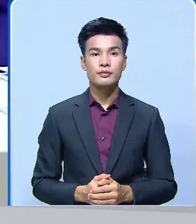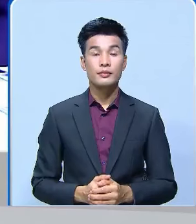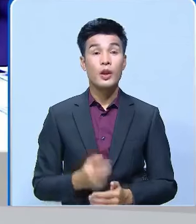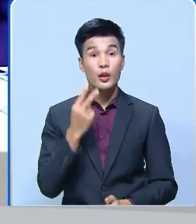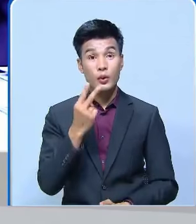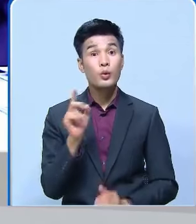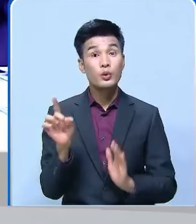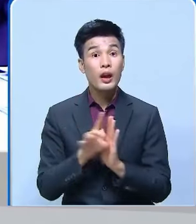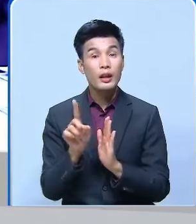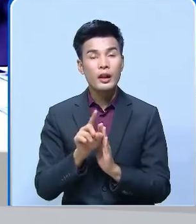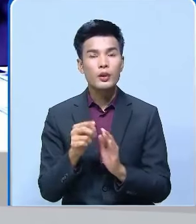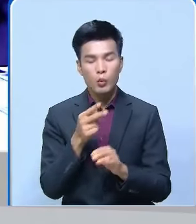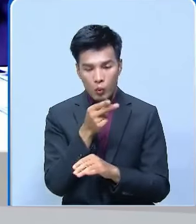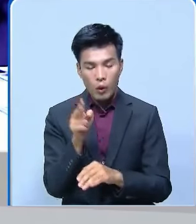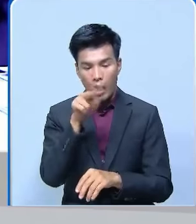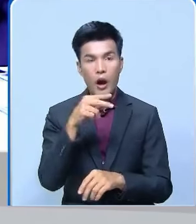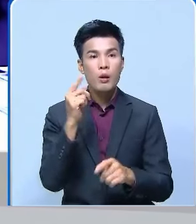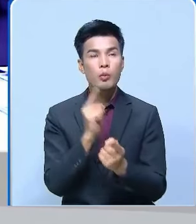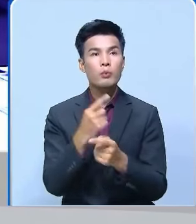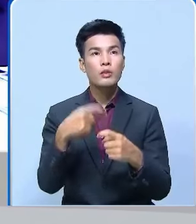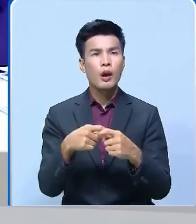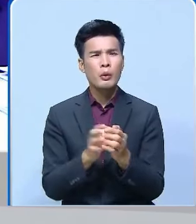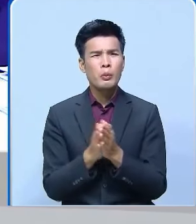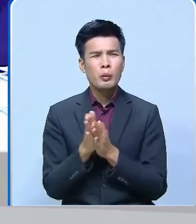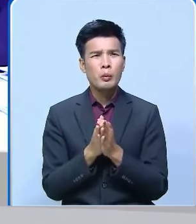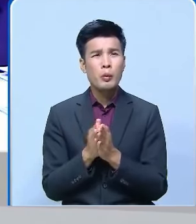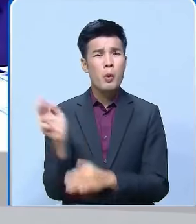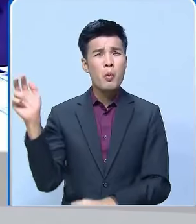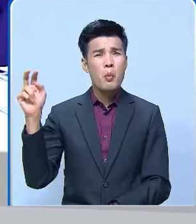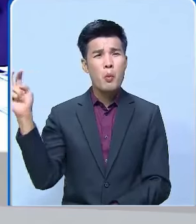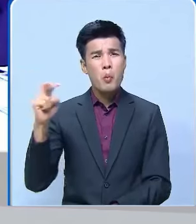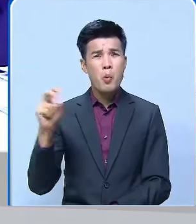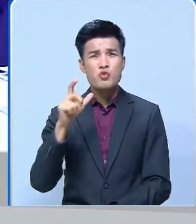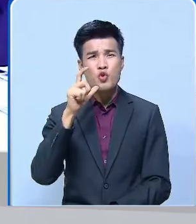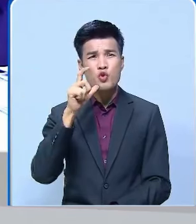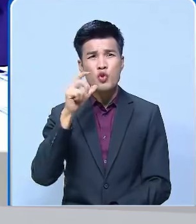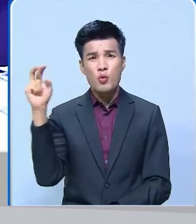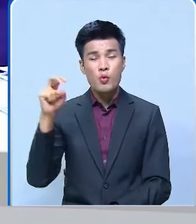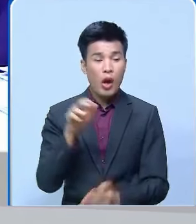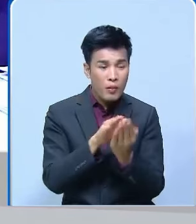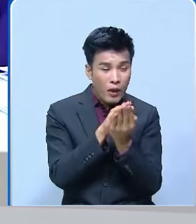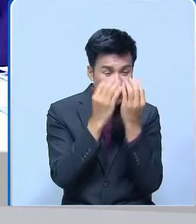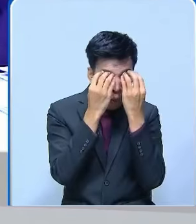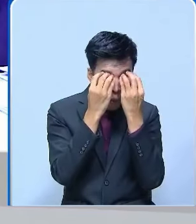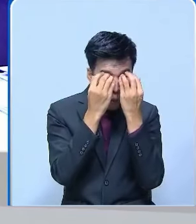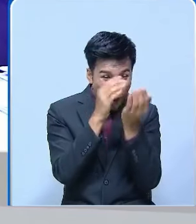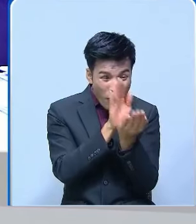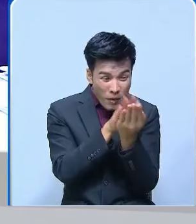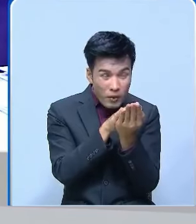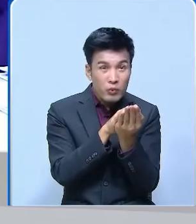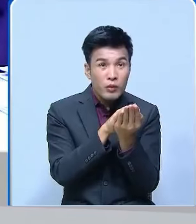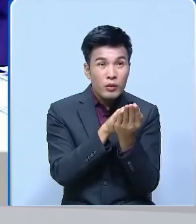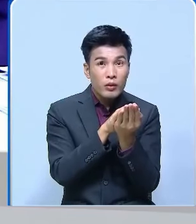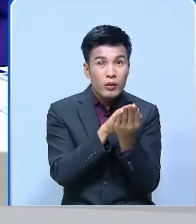ภาพปิดท้ายวันนี้ต้องบอกว่าเป็นภาพหาดูได้ยากมันลุ้นไปด้วยกันงูเขียวพระอินทร์ตัวใหญ่เลยคือเหมือบตุ๊กแก โอ้โหงูอ